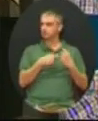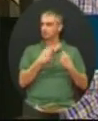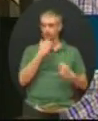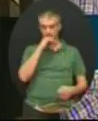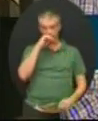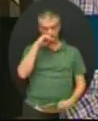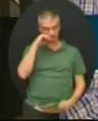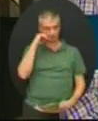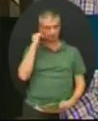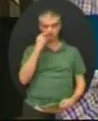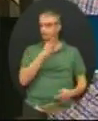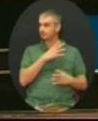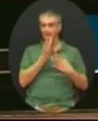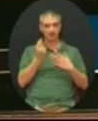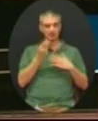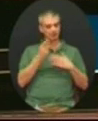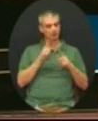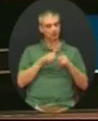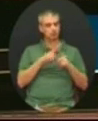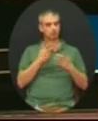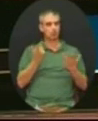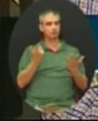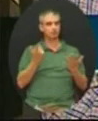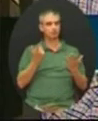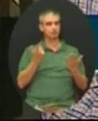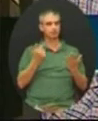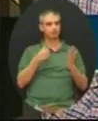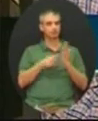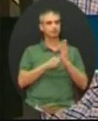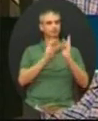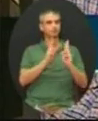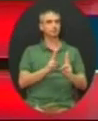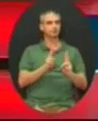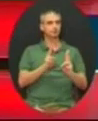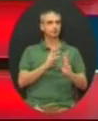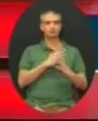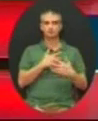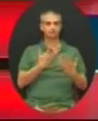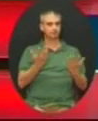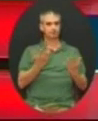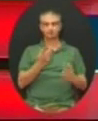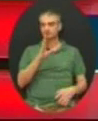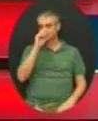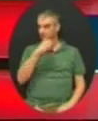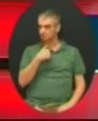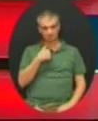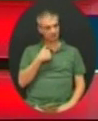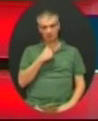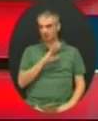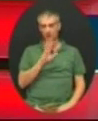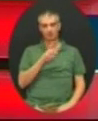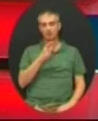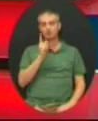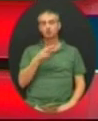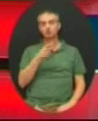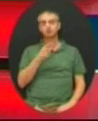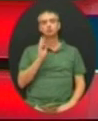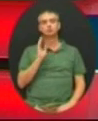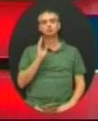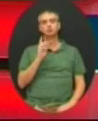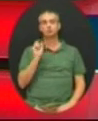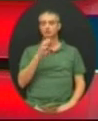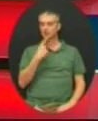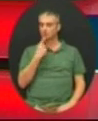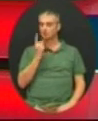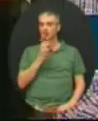זהו, השאלה אם זה שווה. אין לו בכלל כפתור כזה שנקרא הולד, אין לו כפתור שנקרא... לשיטתי, אין לו כפתור שנקרא הולד, יש לו כפתור שבא ואומר,